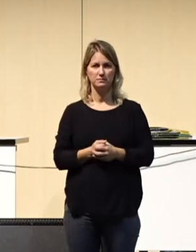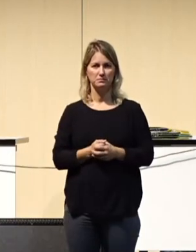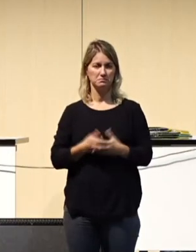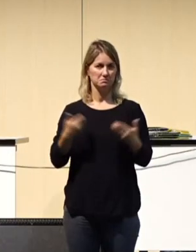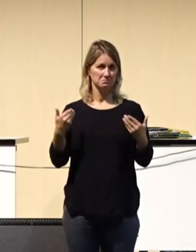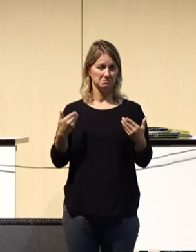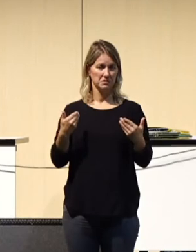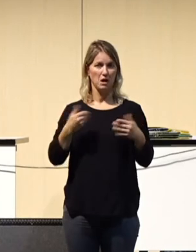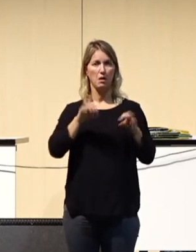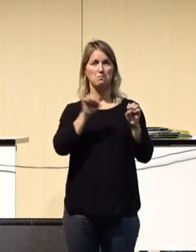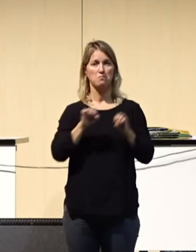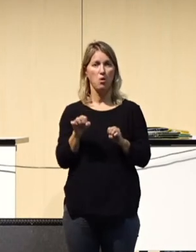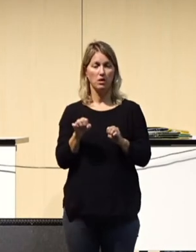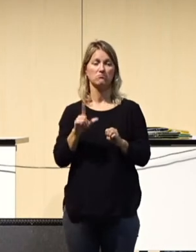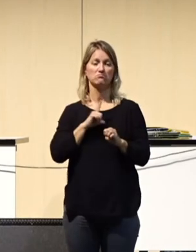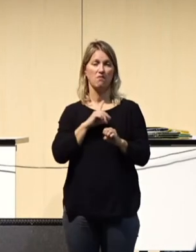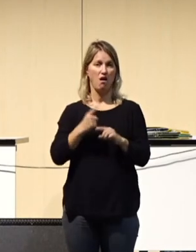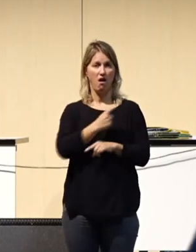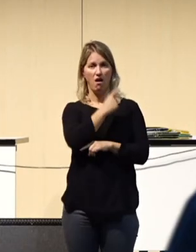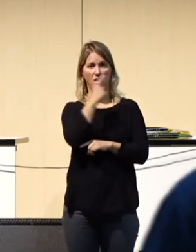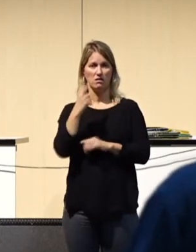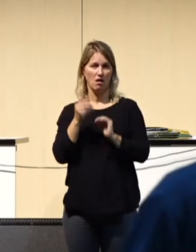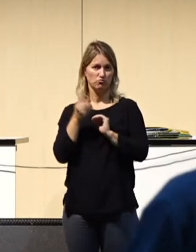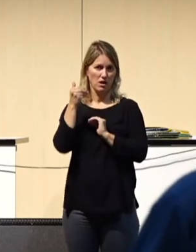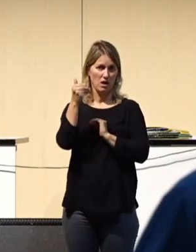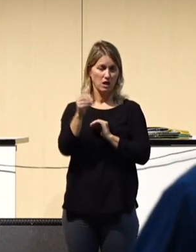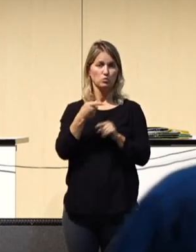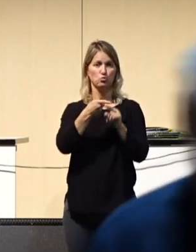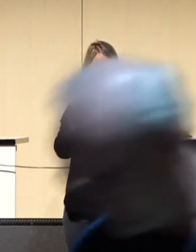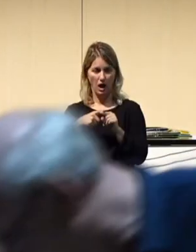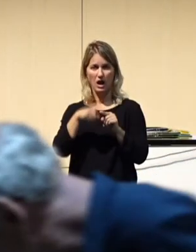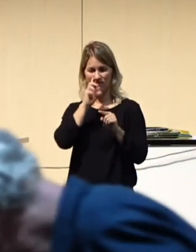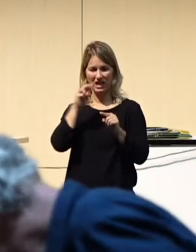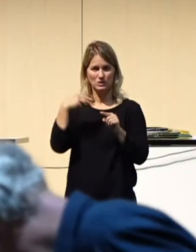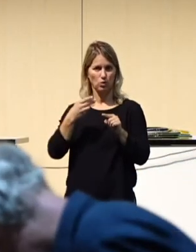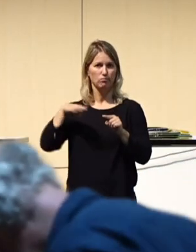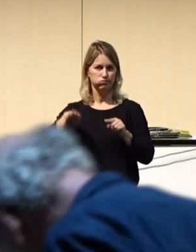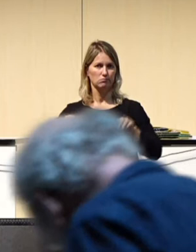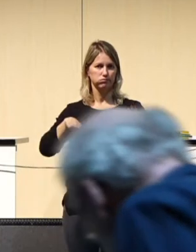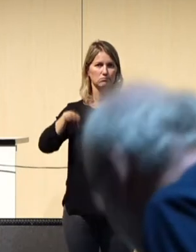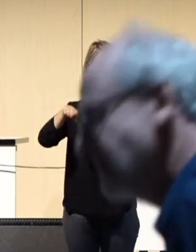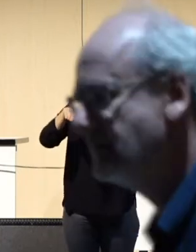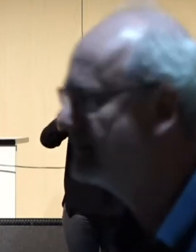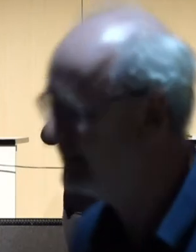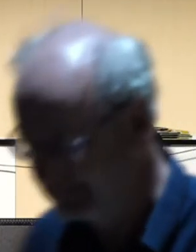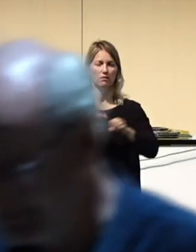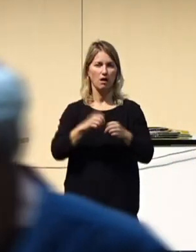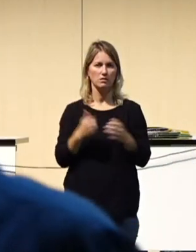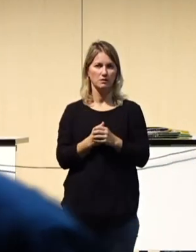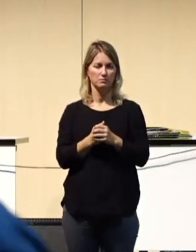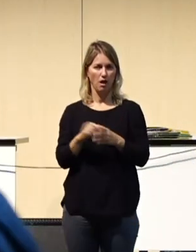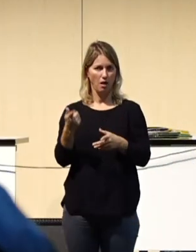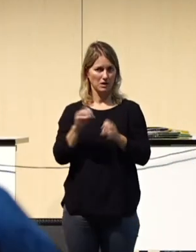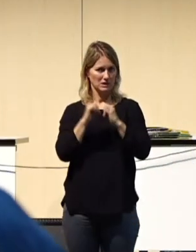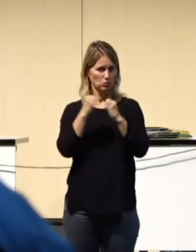Diese wahrscheinlich erst nach circa einem Jahr zumindest zum Teil wieder eingeordnet werden. Zur Entschärfung dieser problematischen